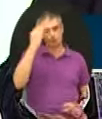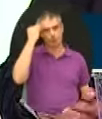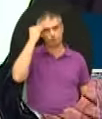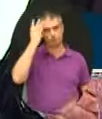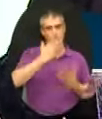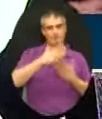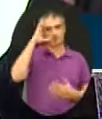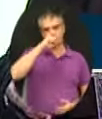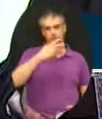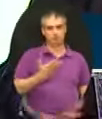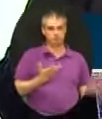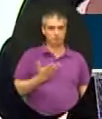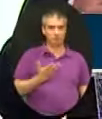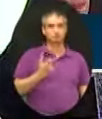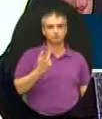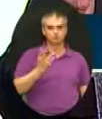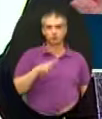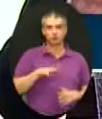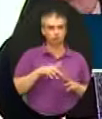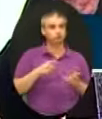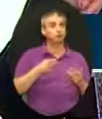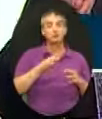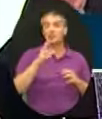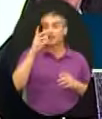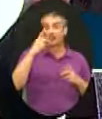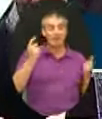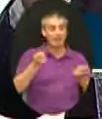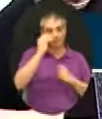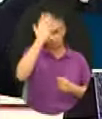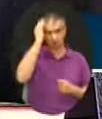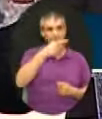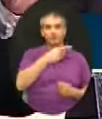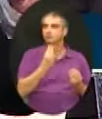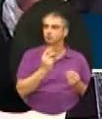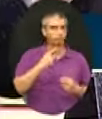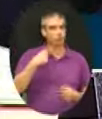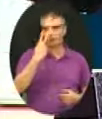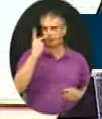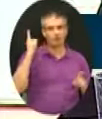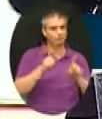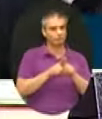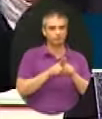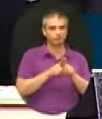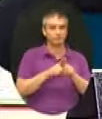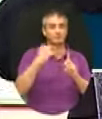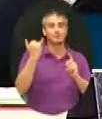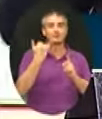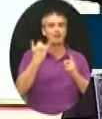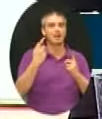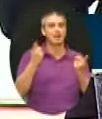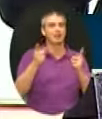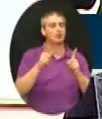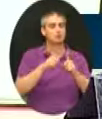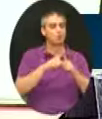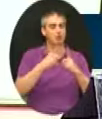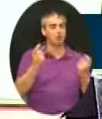מזה. ויש את, לטראמפ, לקמפיין של טראמפ זה דבר שלא ראינו. בדרך כלל קמפיין זה